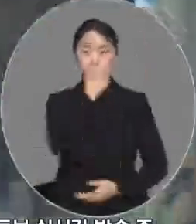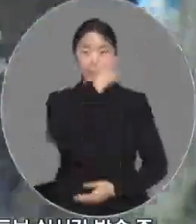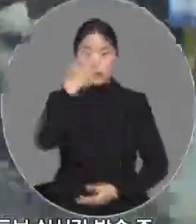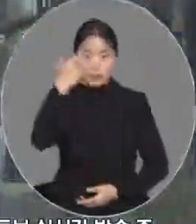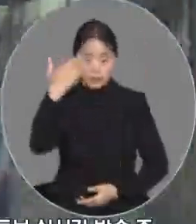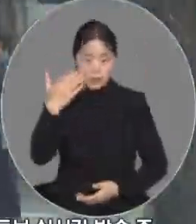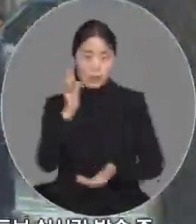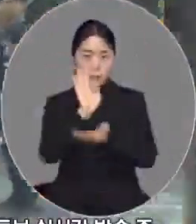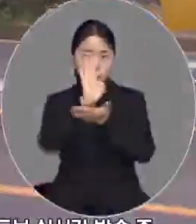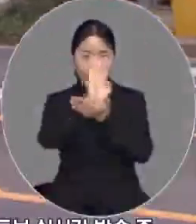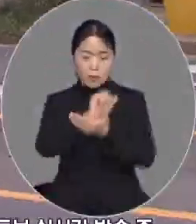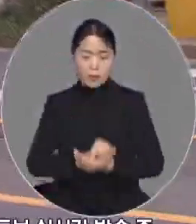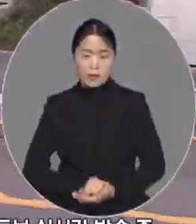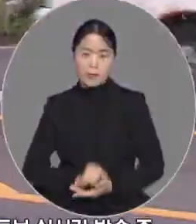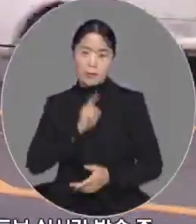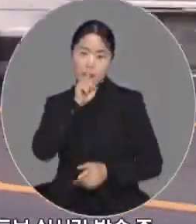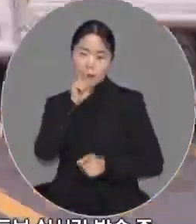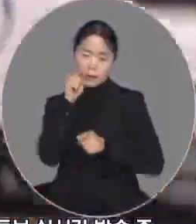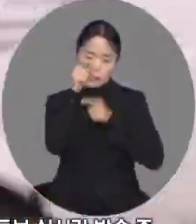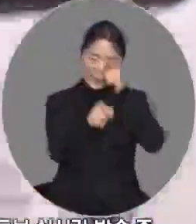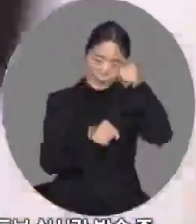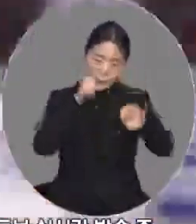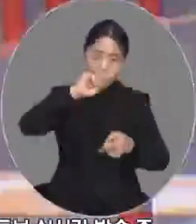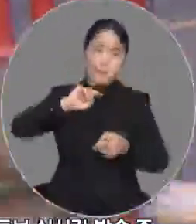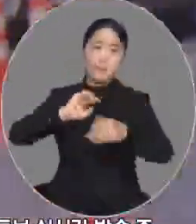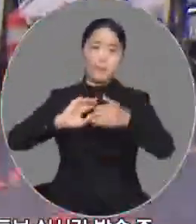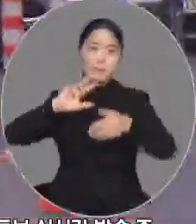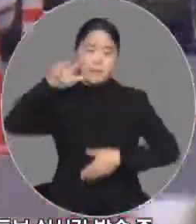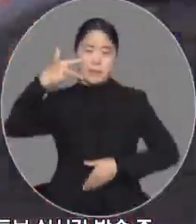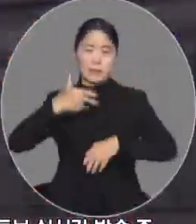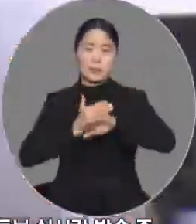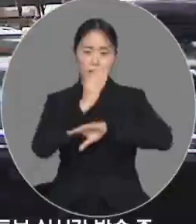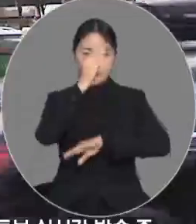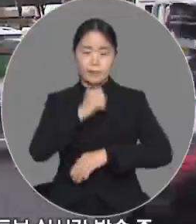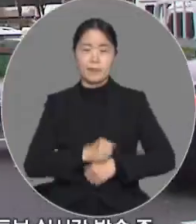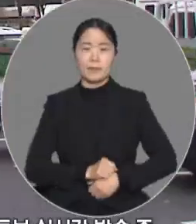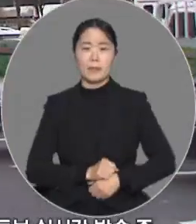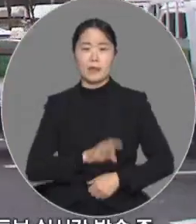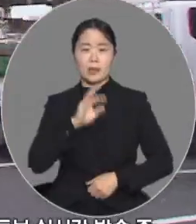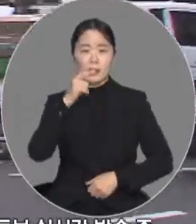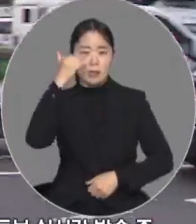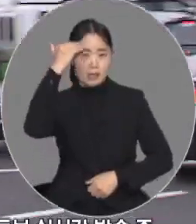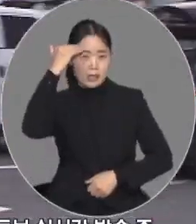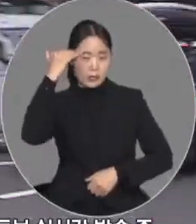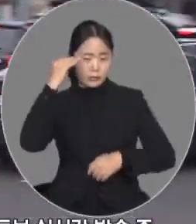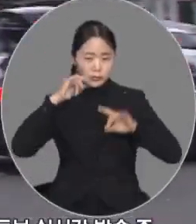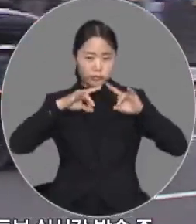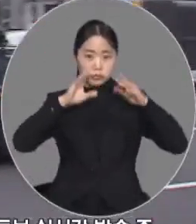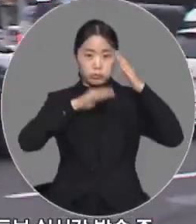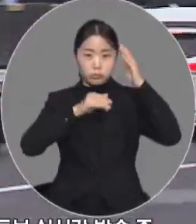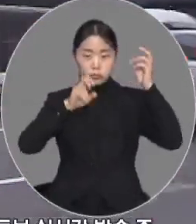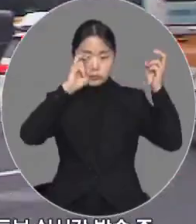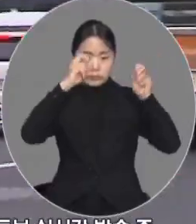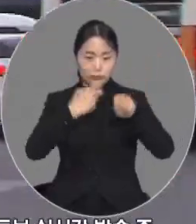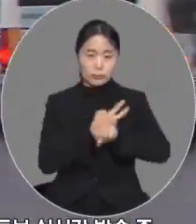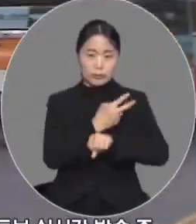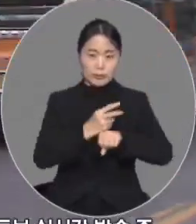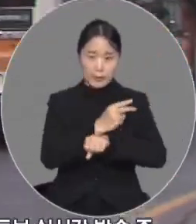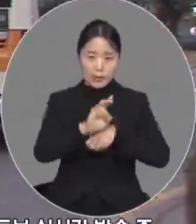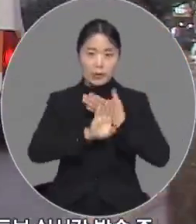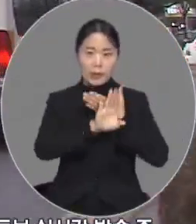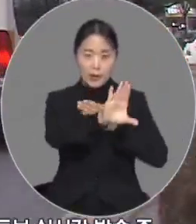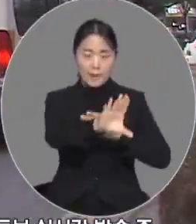소방본부에는 승강기 갇힘 신고 등 700건이 넘는 신고가 접수된 가운데 한전은 2시간여 만에 긴급 복구를